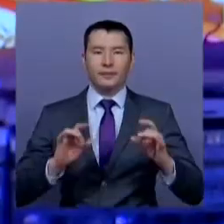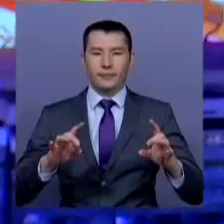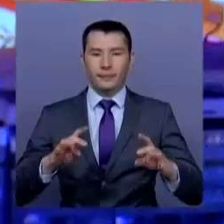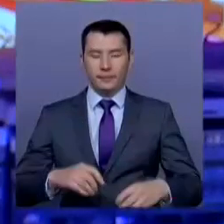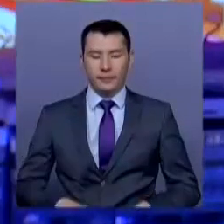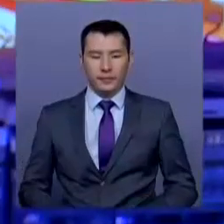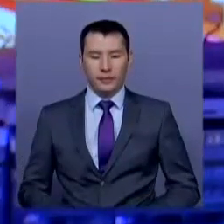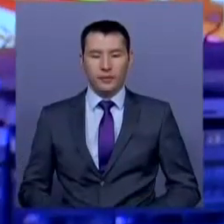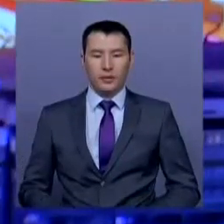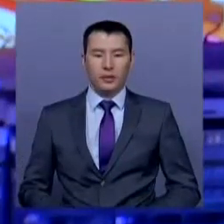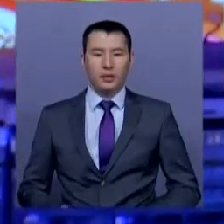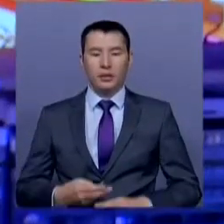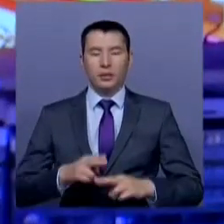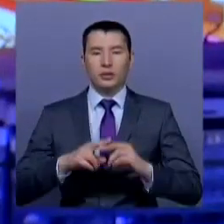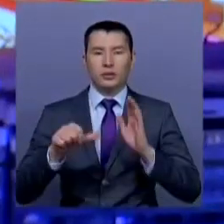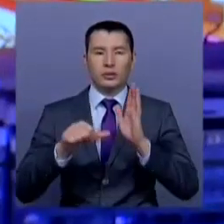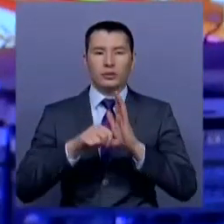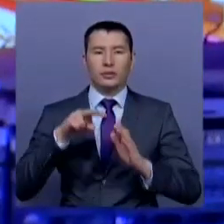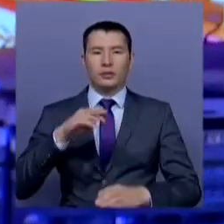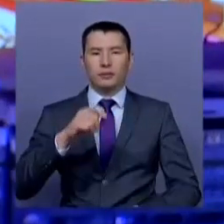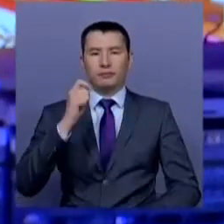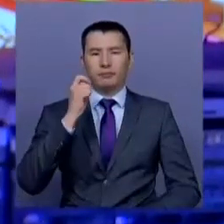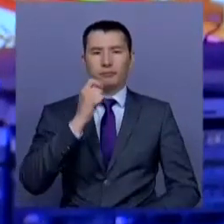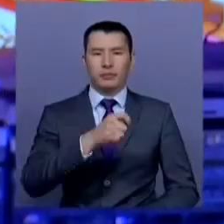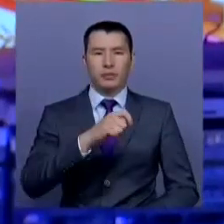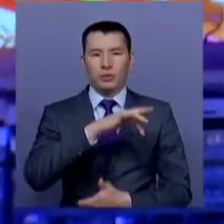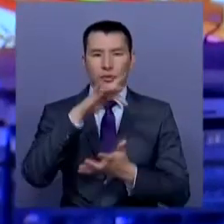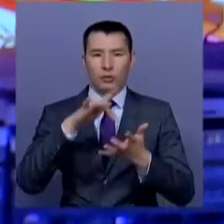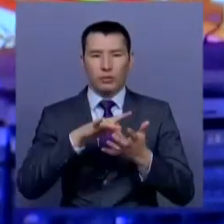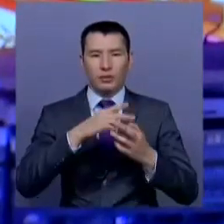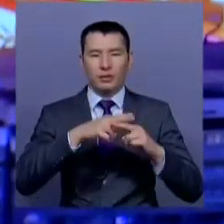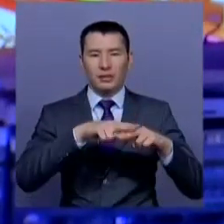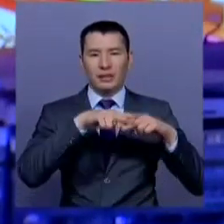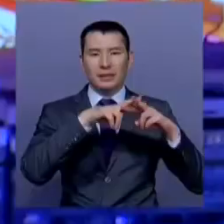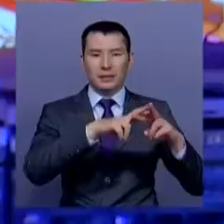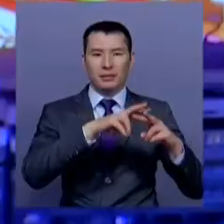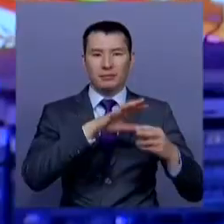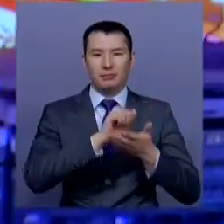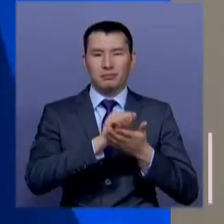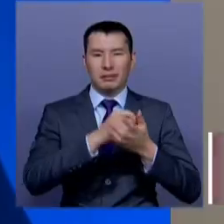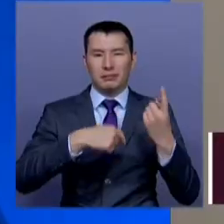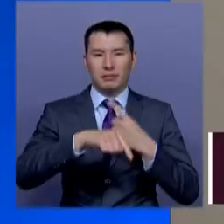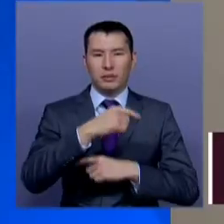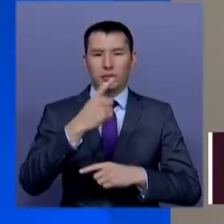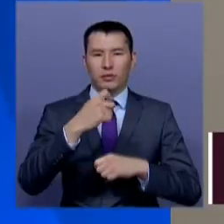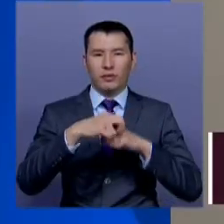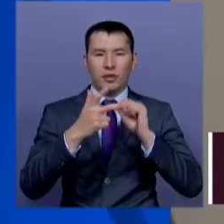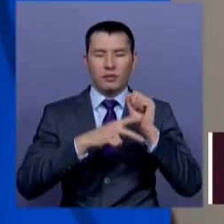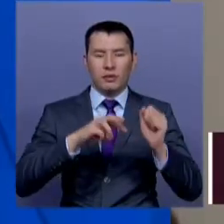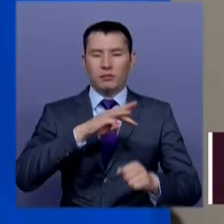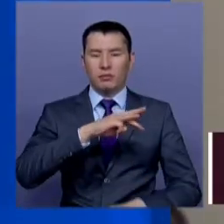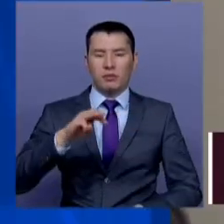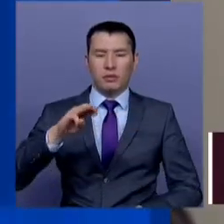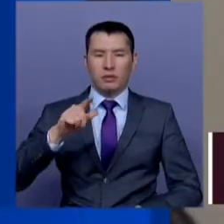К 6 годам лишения свободы приговорил суд столичных предпринимателей, укравших бюджетные деньги. 118 миллионов тенге Казахстанского